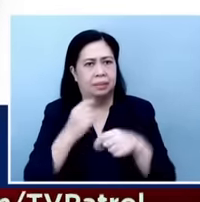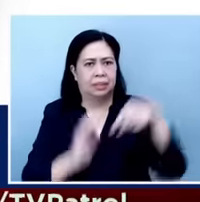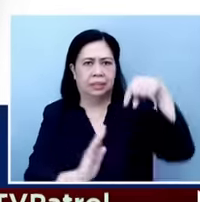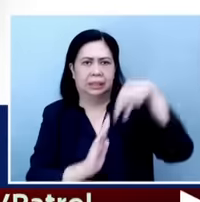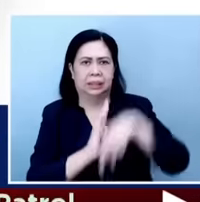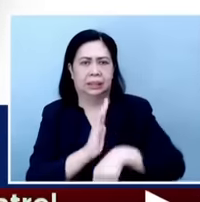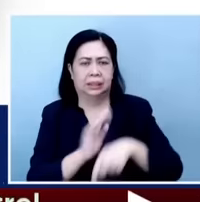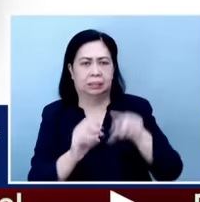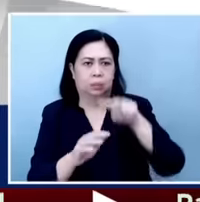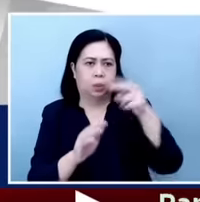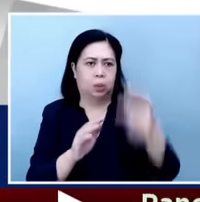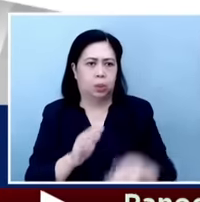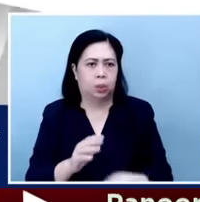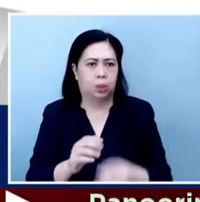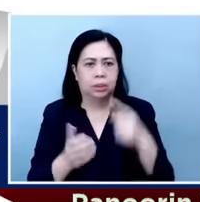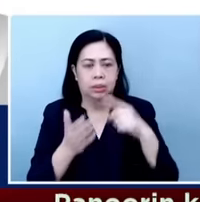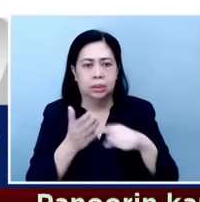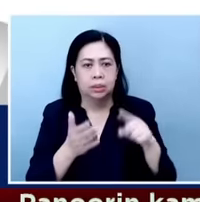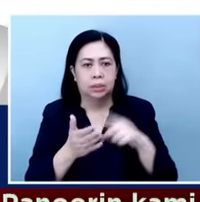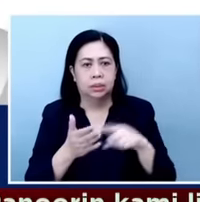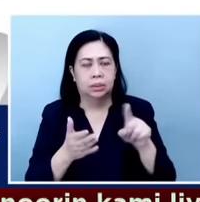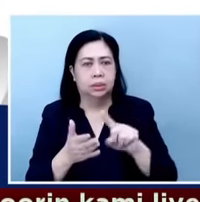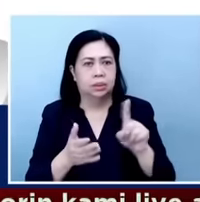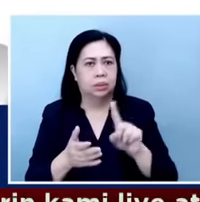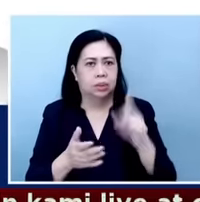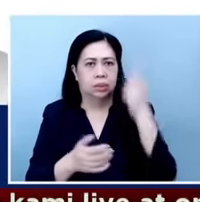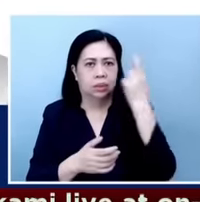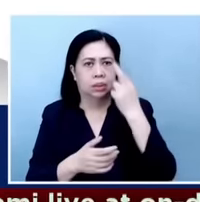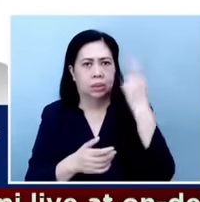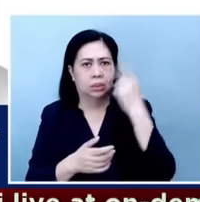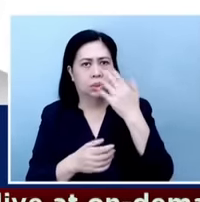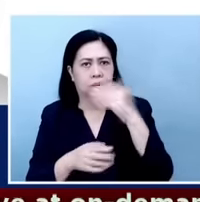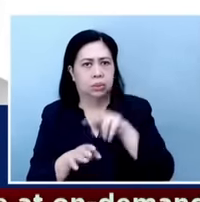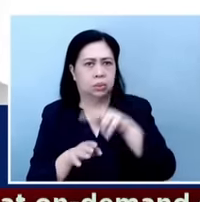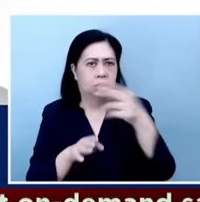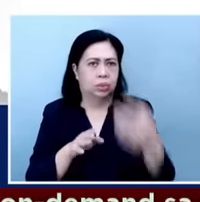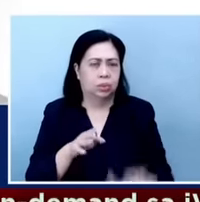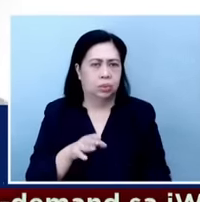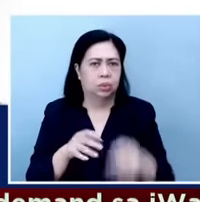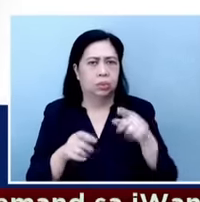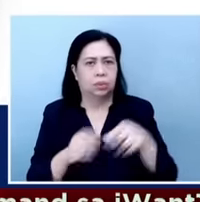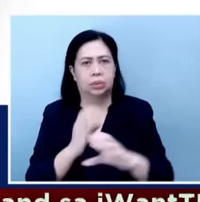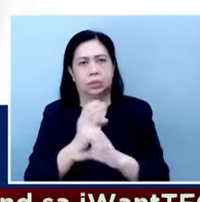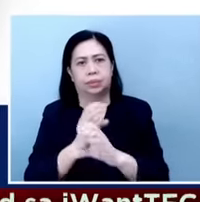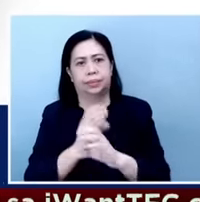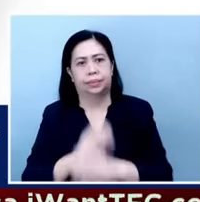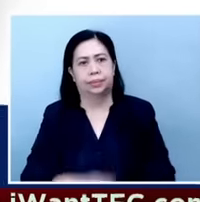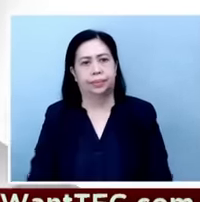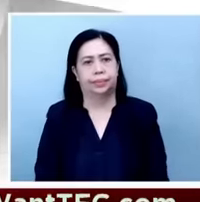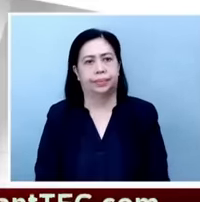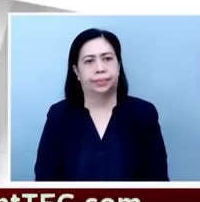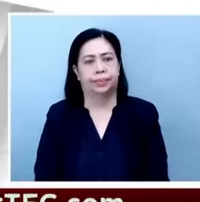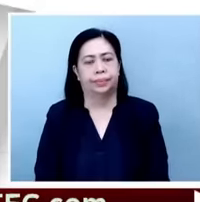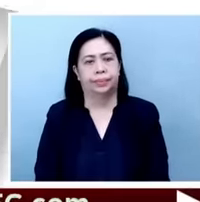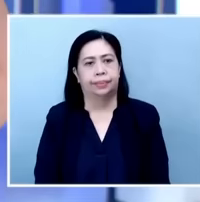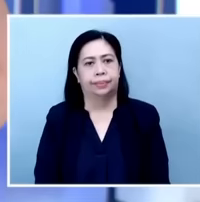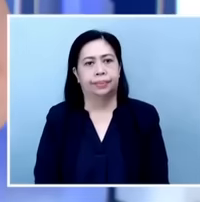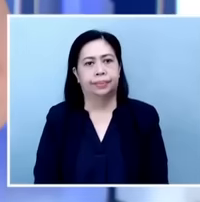ng bangin. Inaalam naman ng mga otoridad ang dahilan ng pagkahulog ng sasakyan.